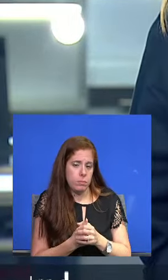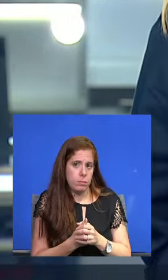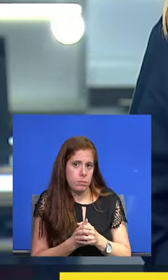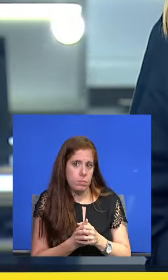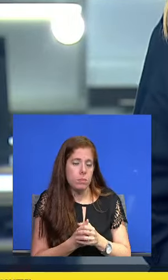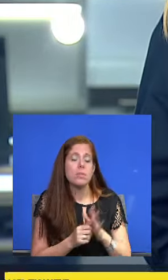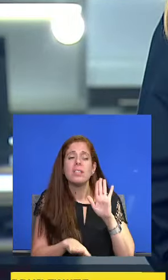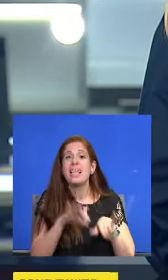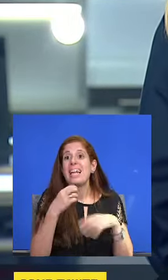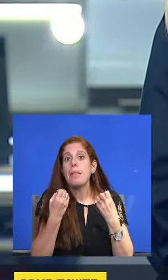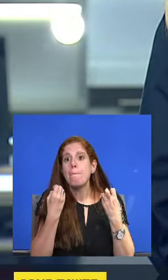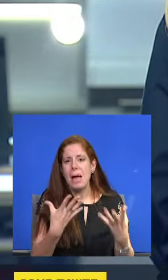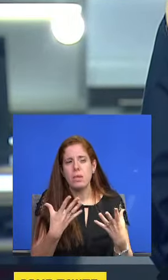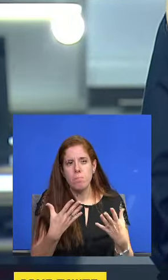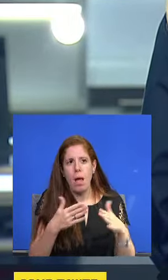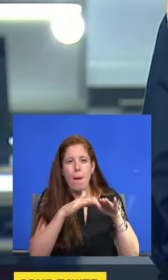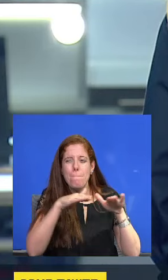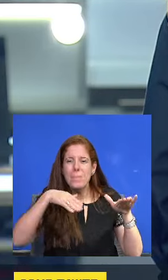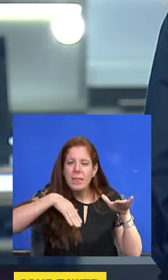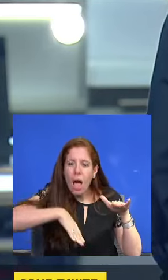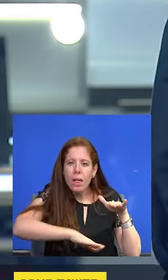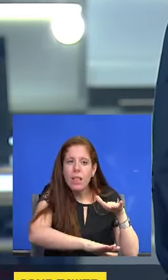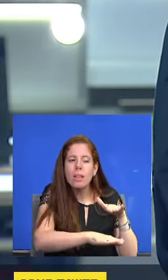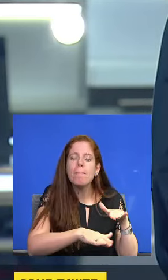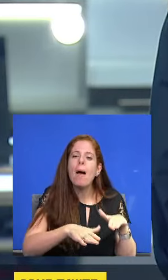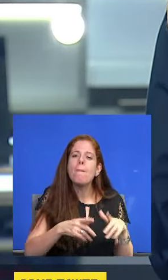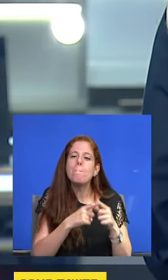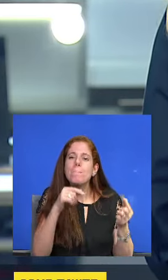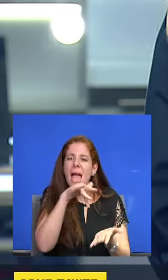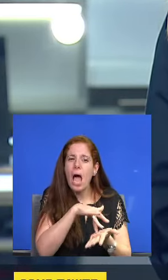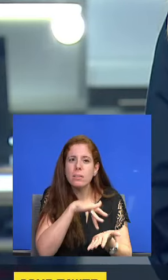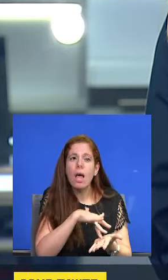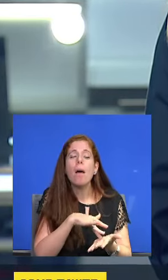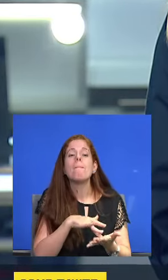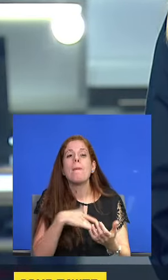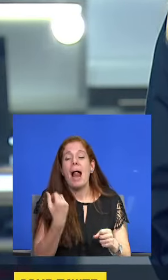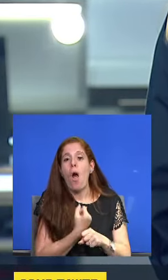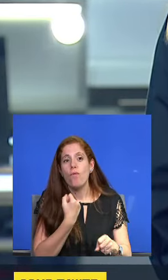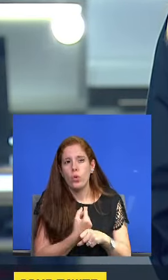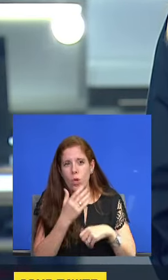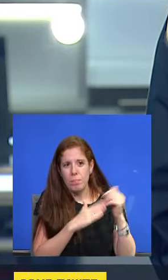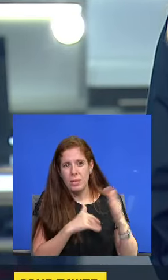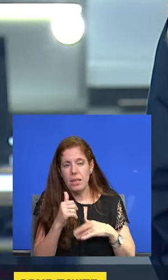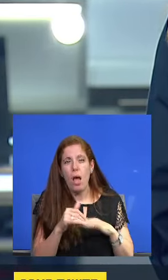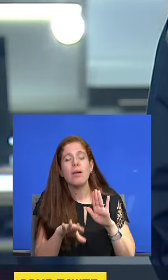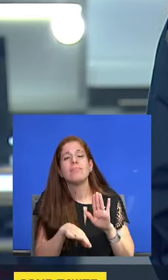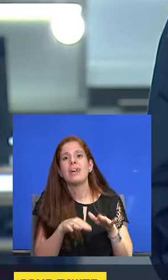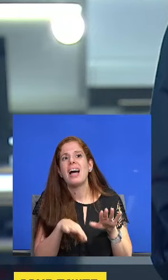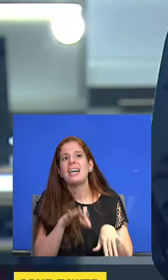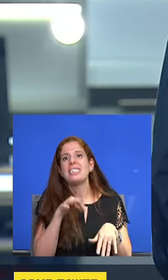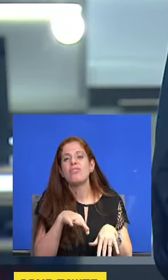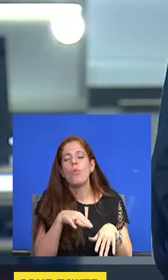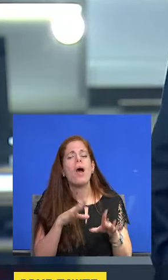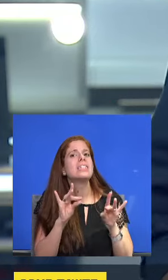תגלית מדהימה מתחת לאדמה בלב רצועת עזה. במהלך עבודות בנייה חשפו שם פועלים פלסטינים עשרות קברים מהתקופה